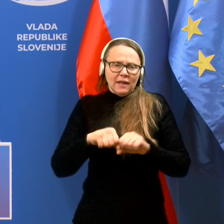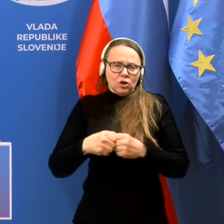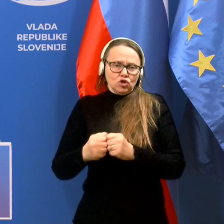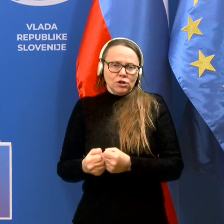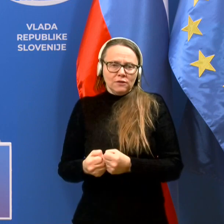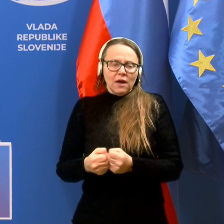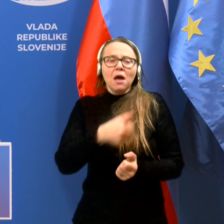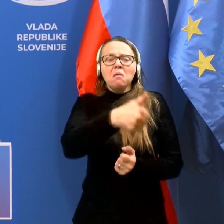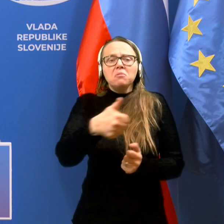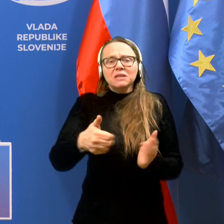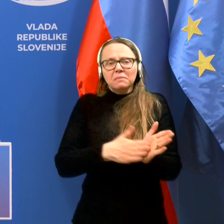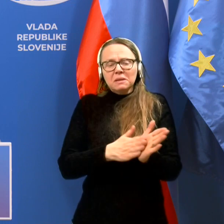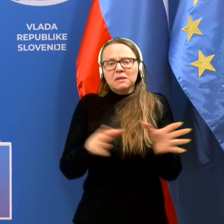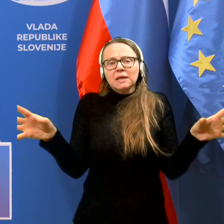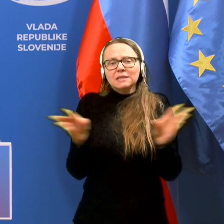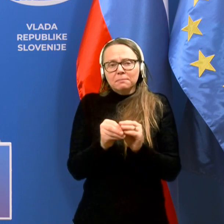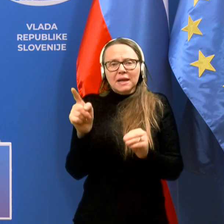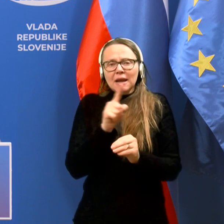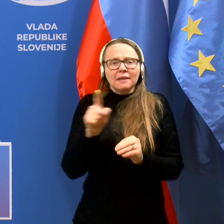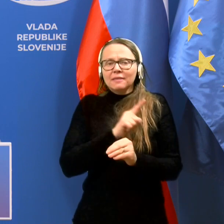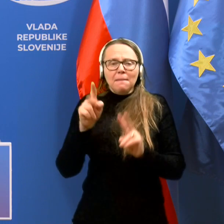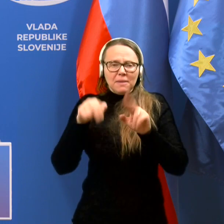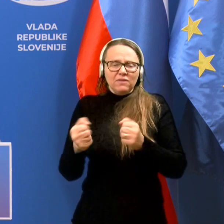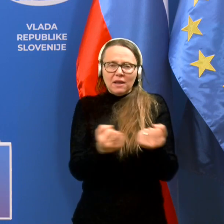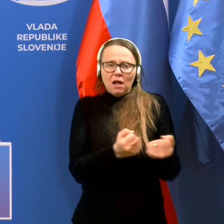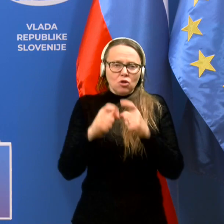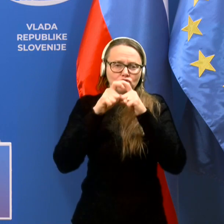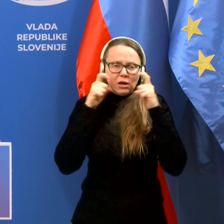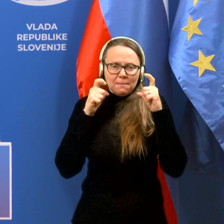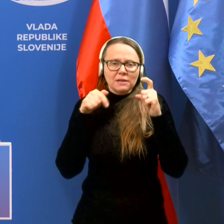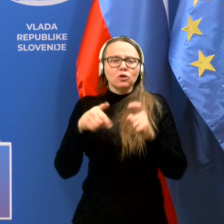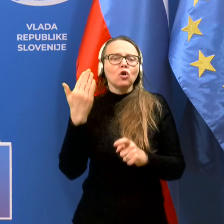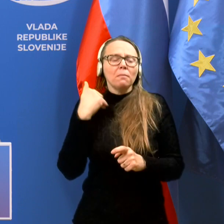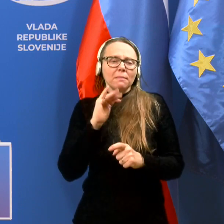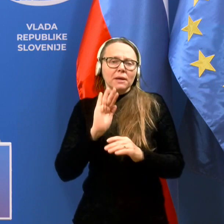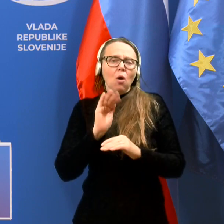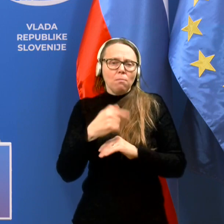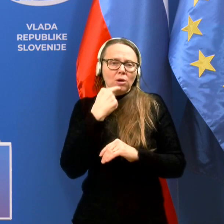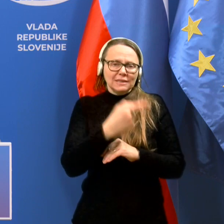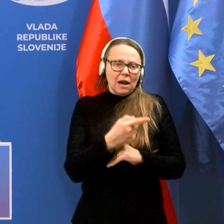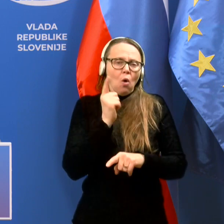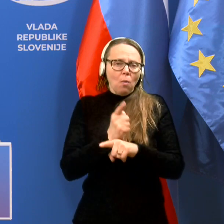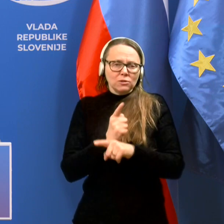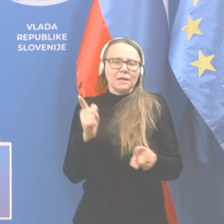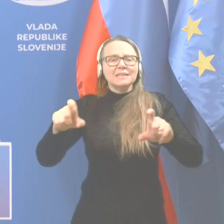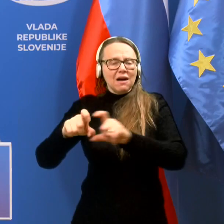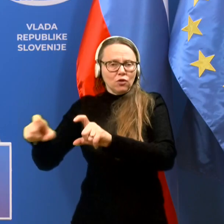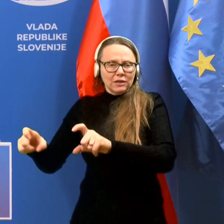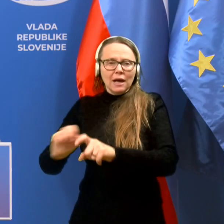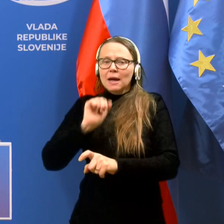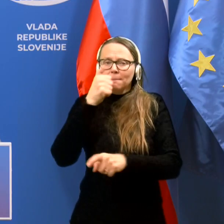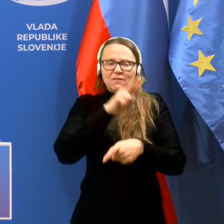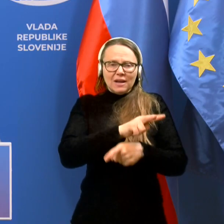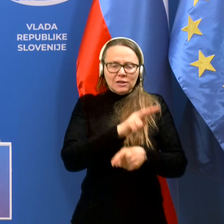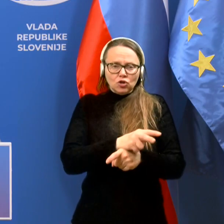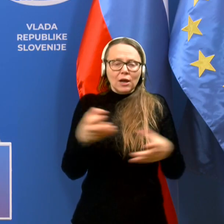sicer posamezni primeri zbiranja ter nepravilnega nošenja mask, kar pa je bilo po izreku opozoril tudi takoj odpravljeno. Prve